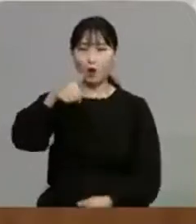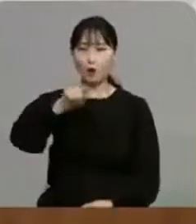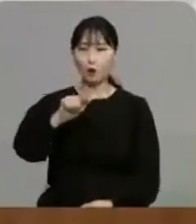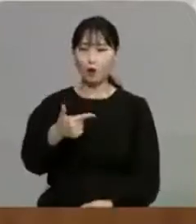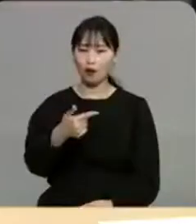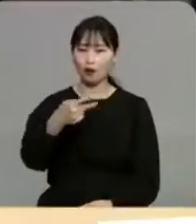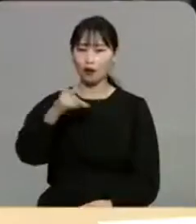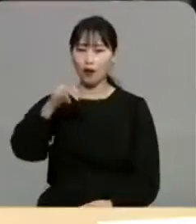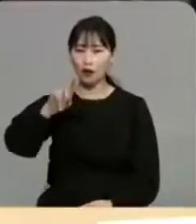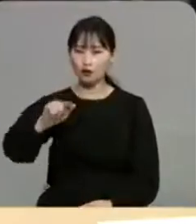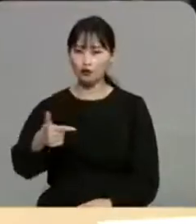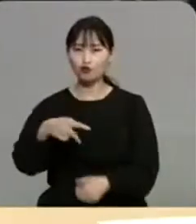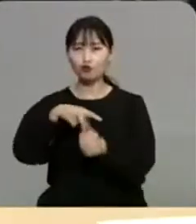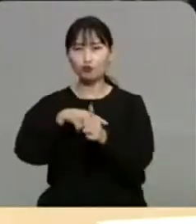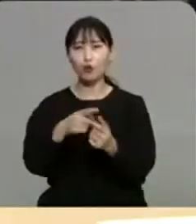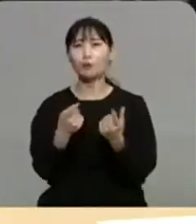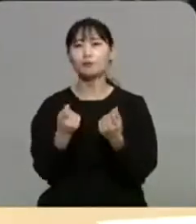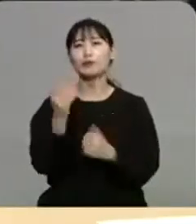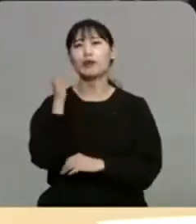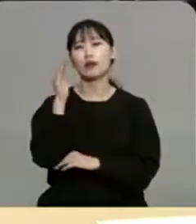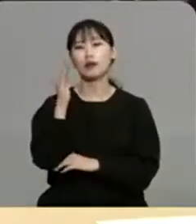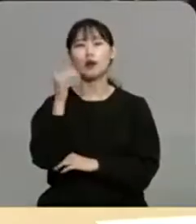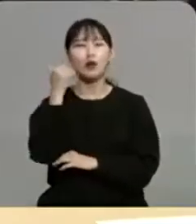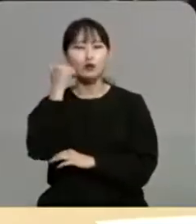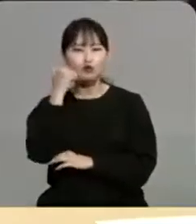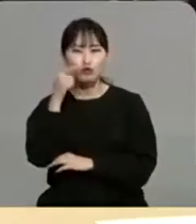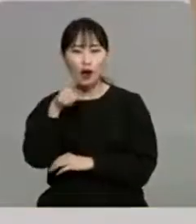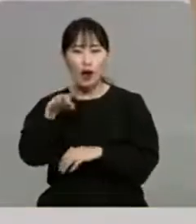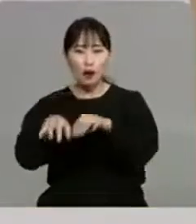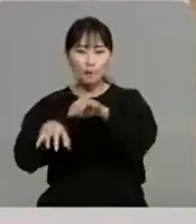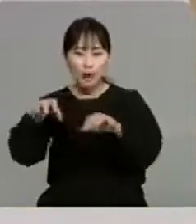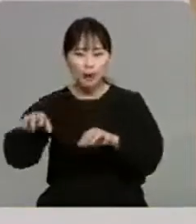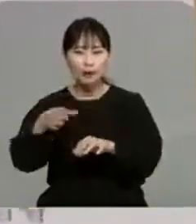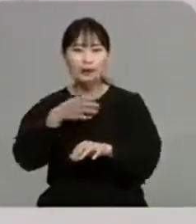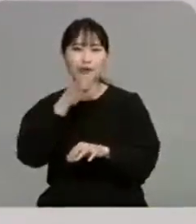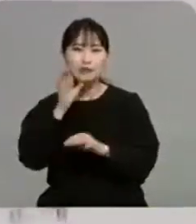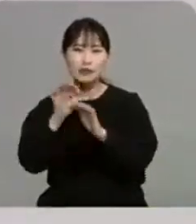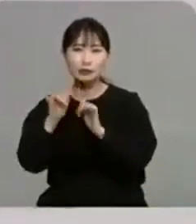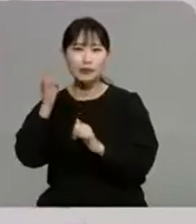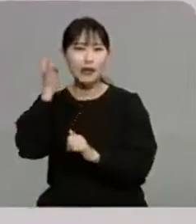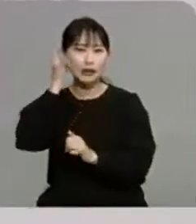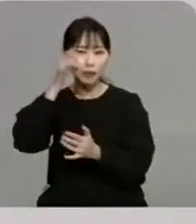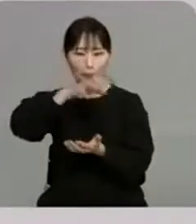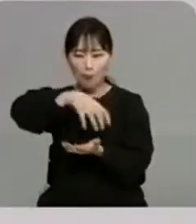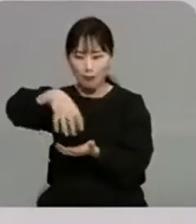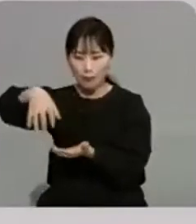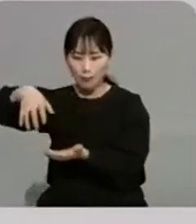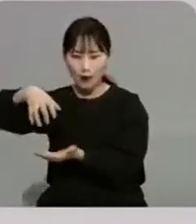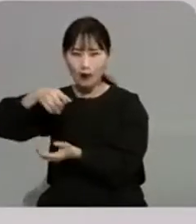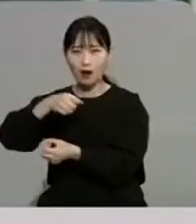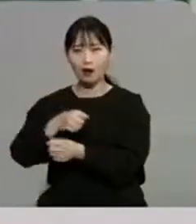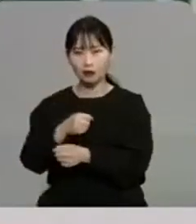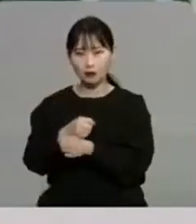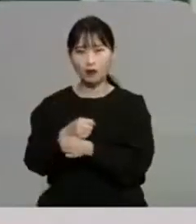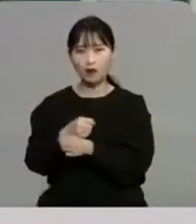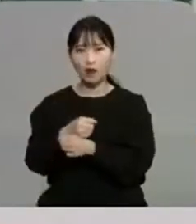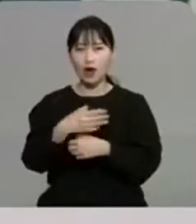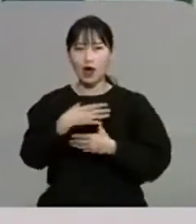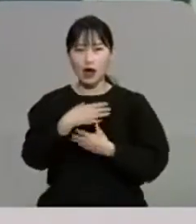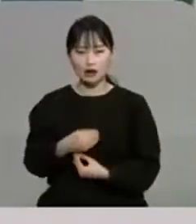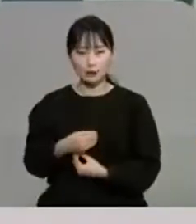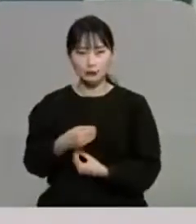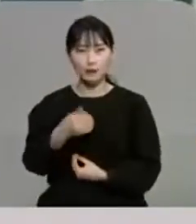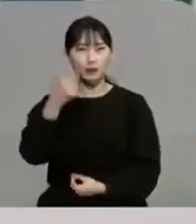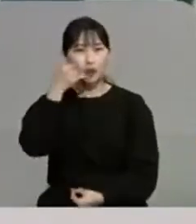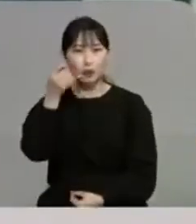했습니다 누군가 동네 도인들의 휴대전화를 걷어 길게는 이틀 통한 갖고 있으면서 안심번호 ars 전화를 대신 받았다